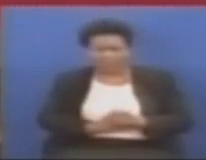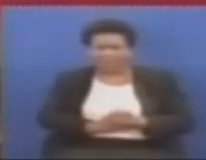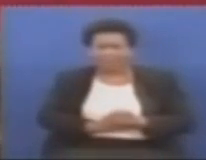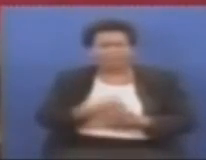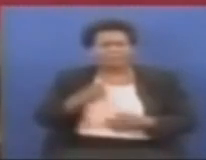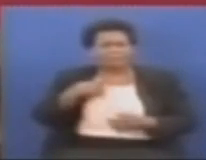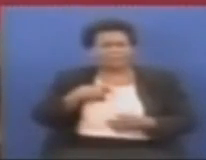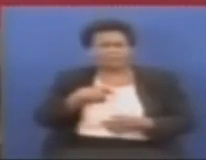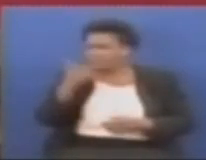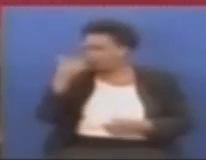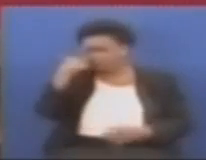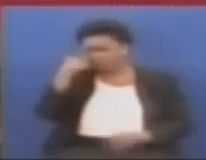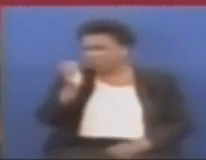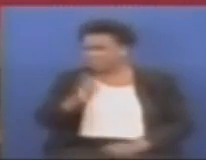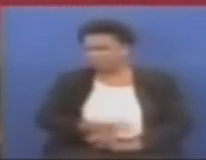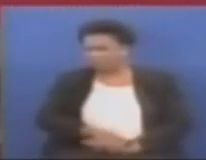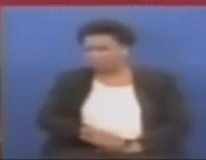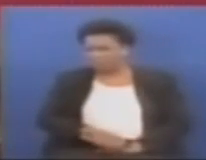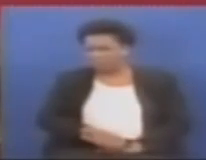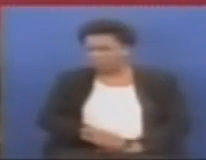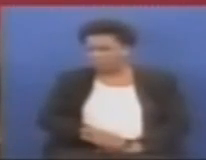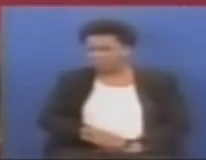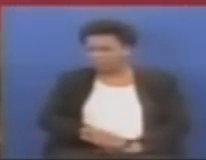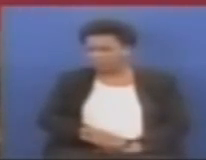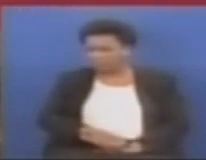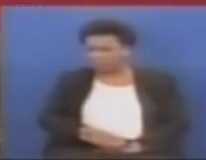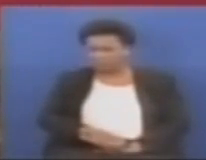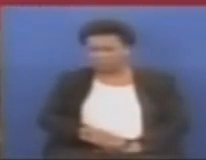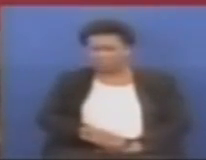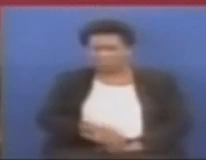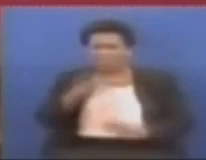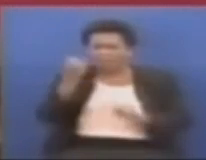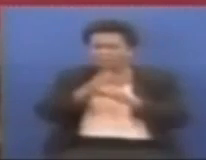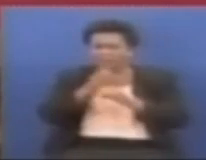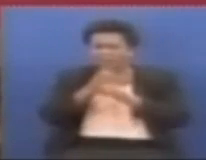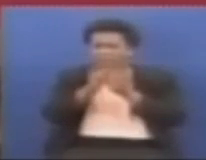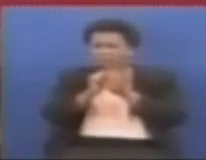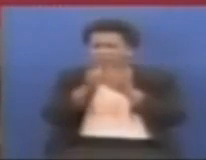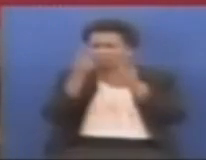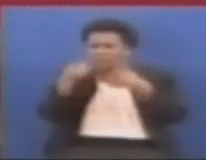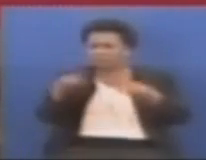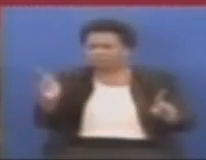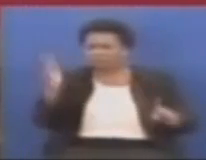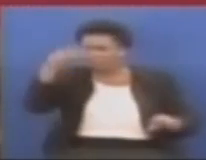kama ifuatavyo. Mheshimiwa Spika, kwanza naomba nichukue fursa hii